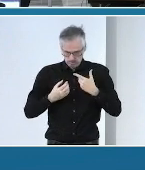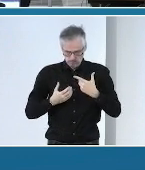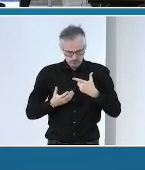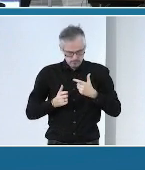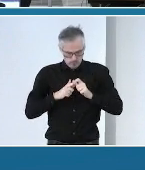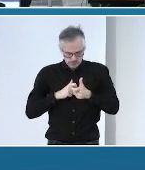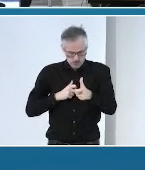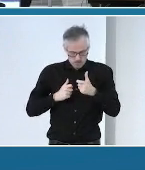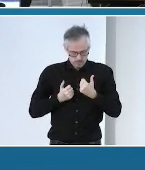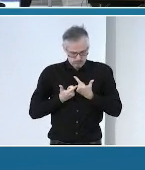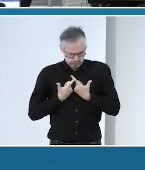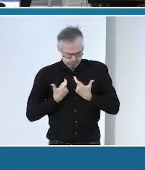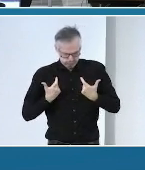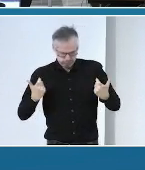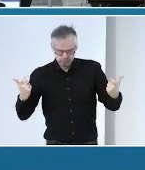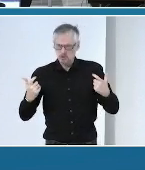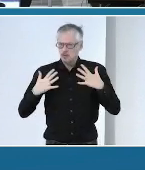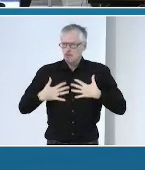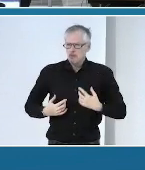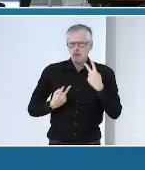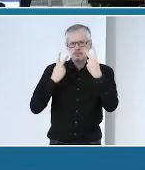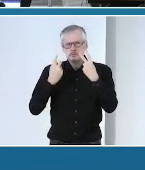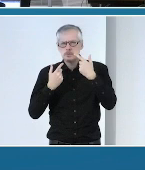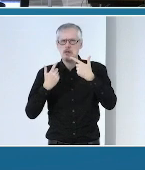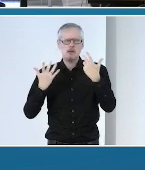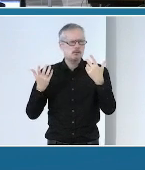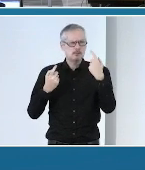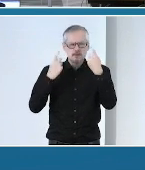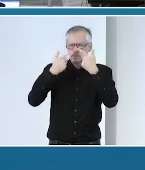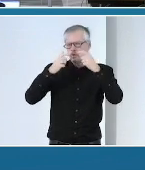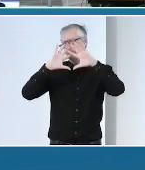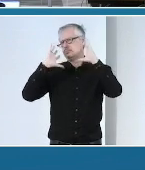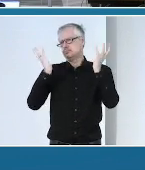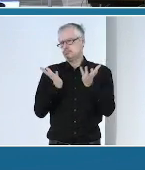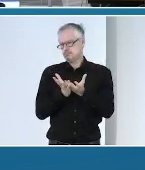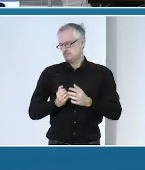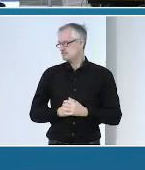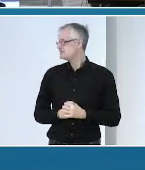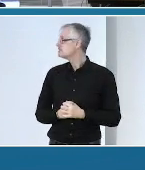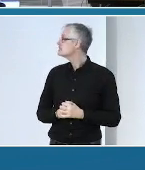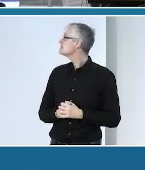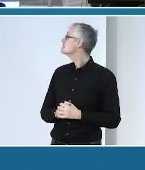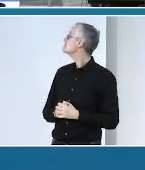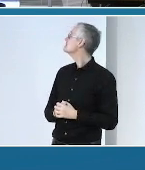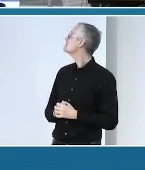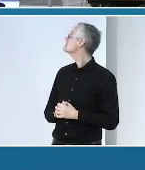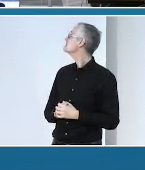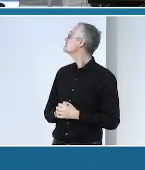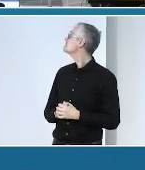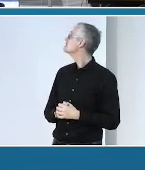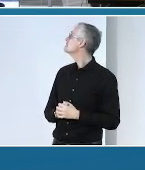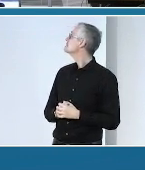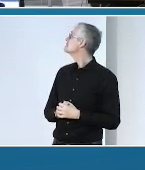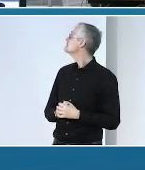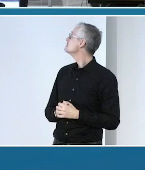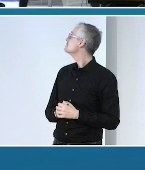donc touchent énormément de fonctions. Et c'est pas...